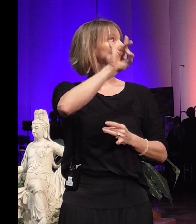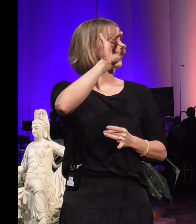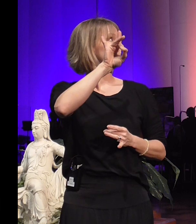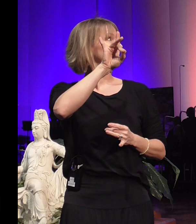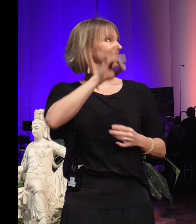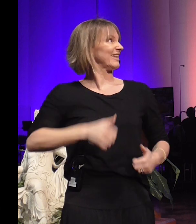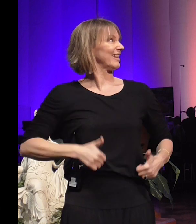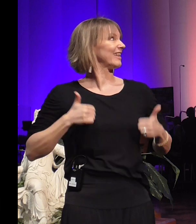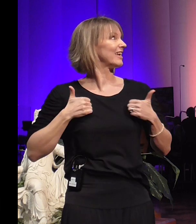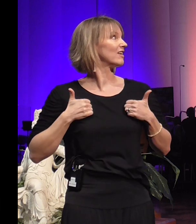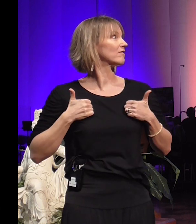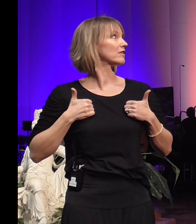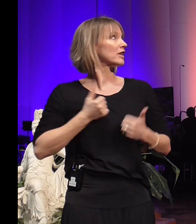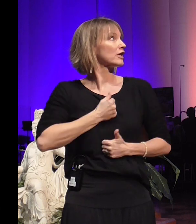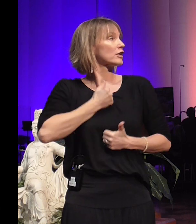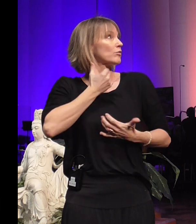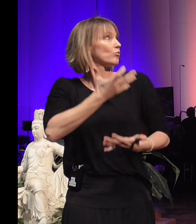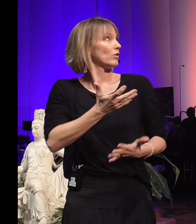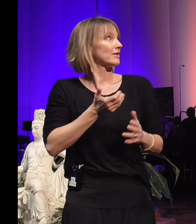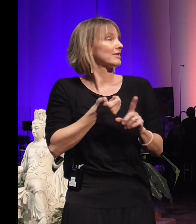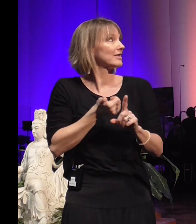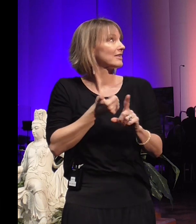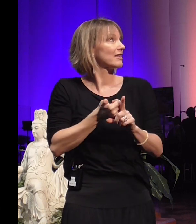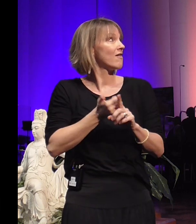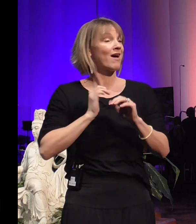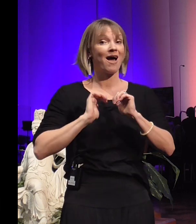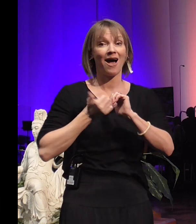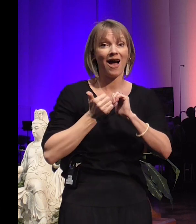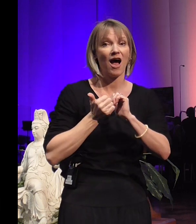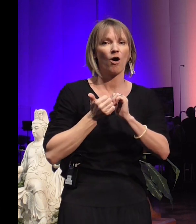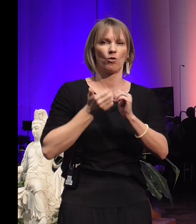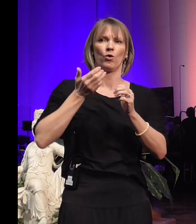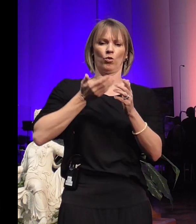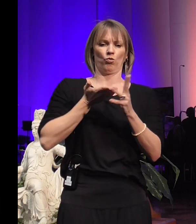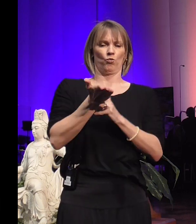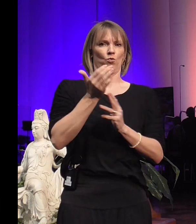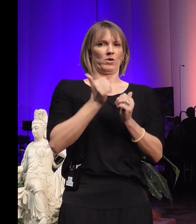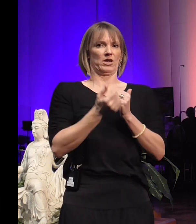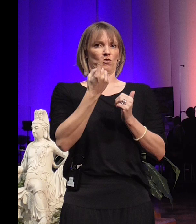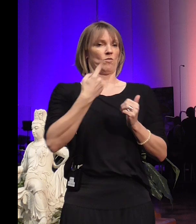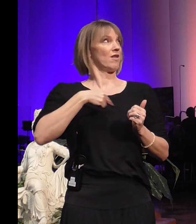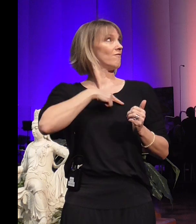і виражає себе через кожного із нас.